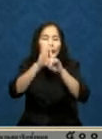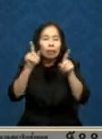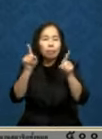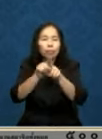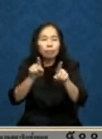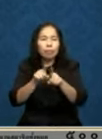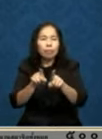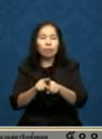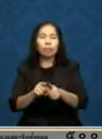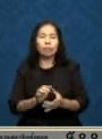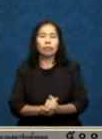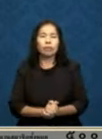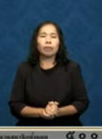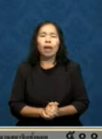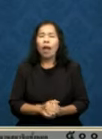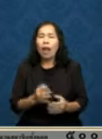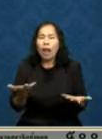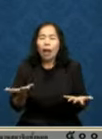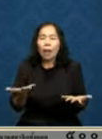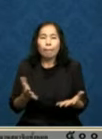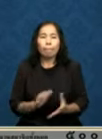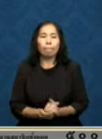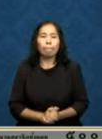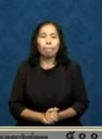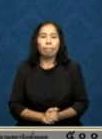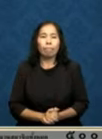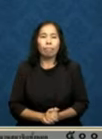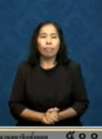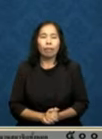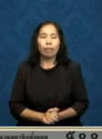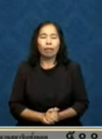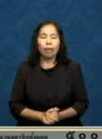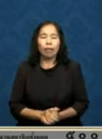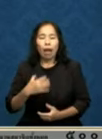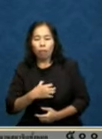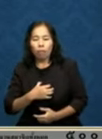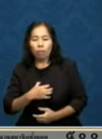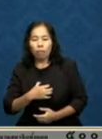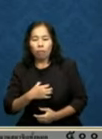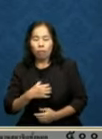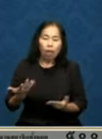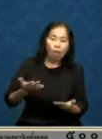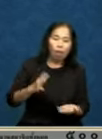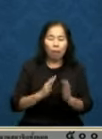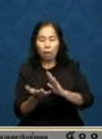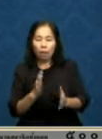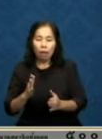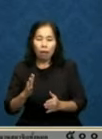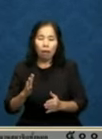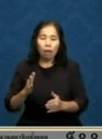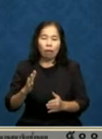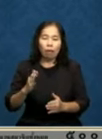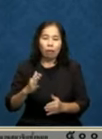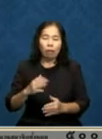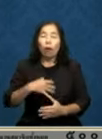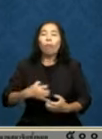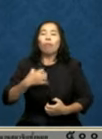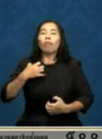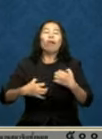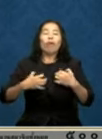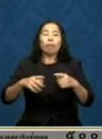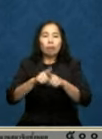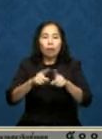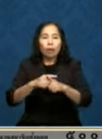personality disorder ค่ะอาการเป็นยังไงคะไม่มีความมั่นคงทางอารมณ์ค่ะมีการเปลี่ยนแปลงทางอารมณ์อย่างรวดเร็วอารมณ์ขึ้นสุดลงสุดจ